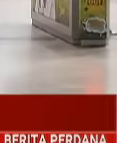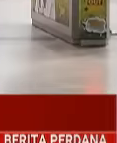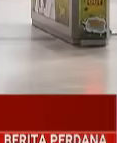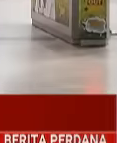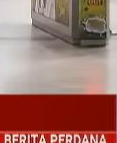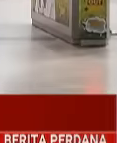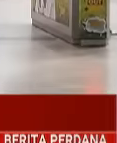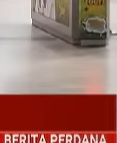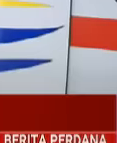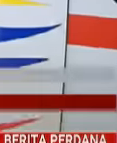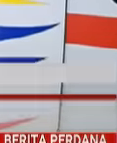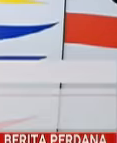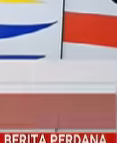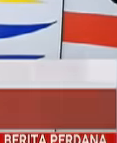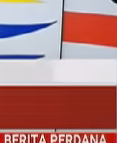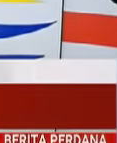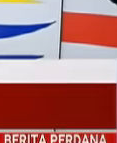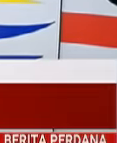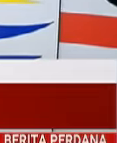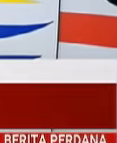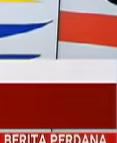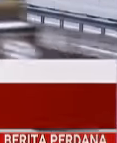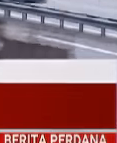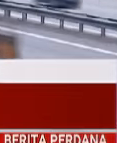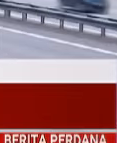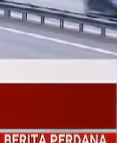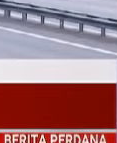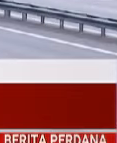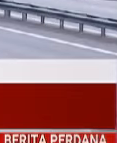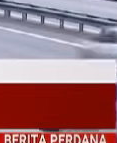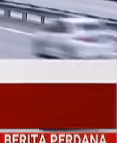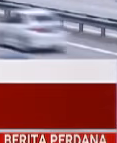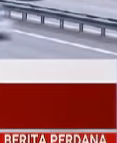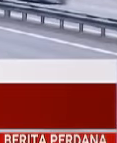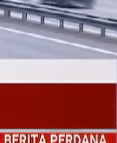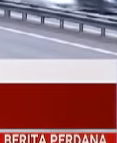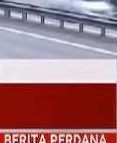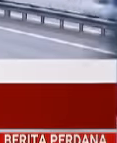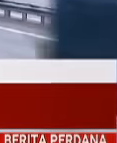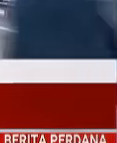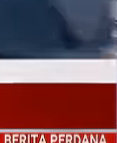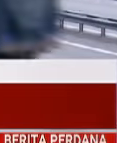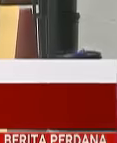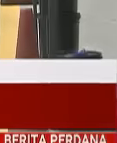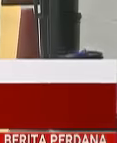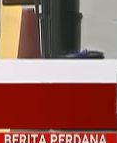Kebenaran rentas daerah dan negeri pertingkat mobiliti kegiatan ekonomi.